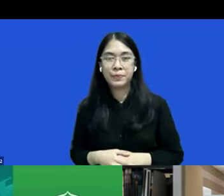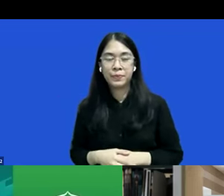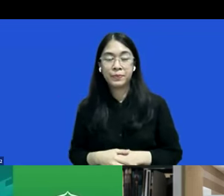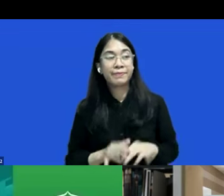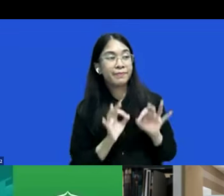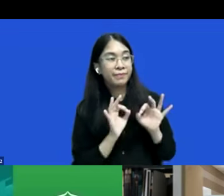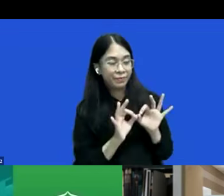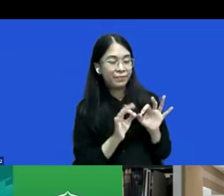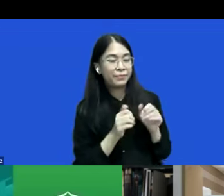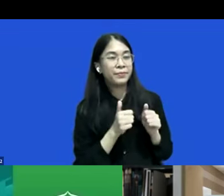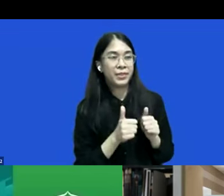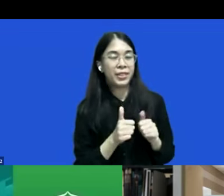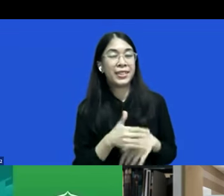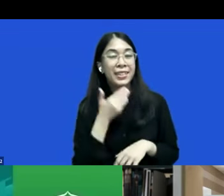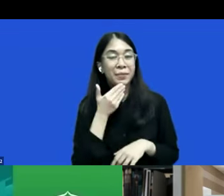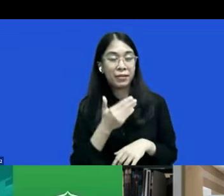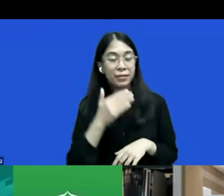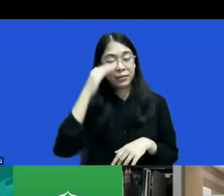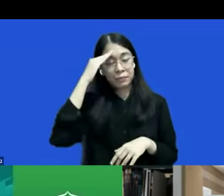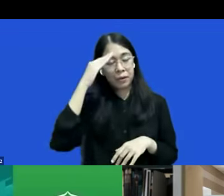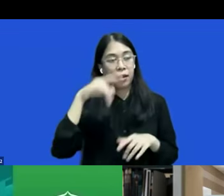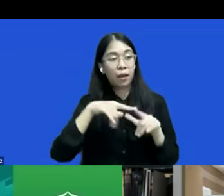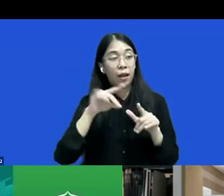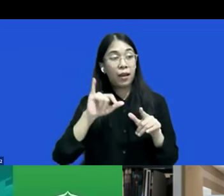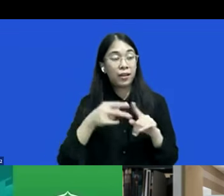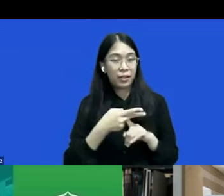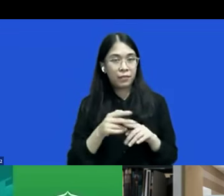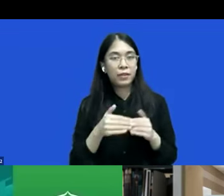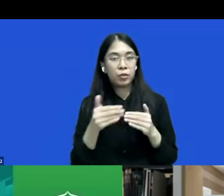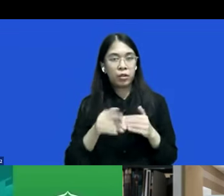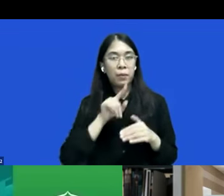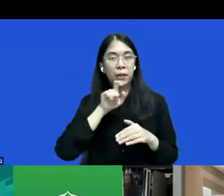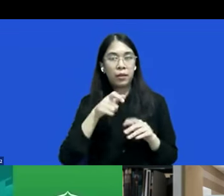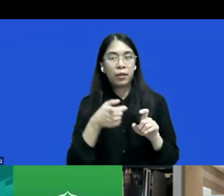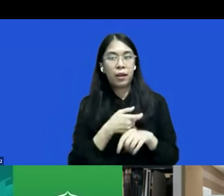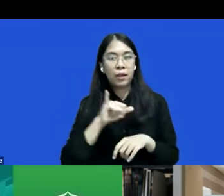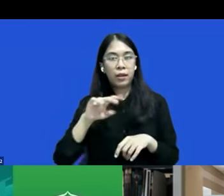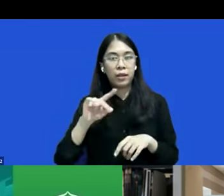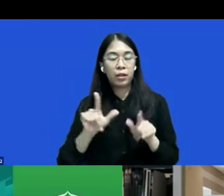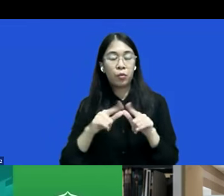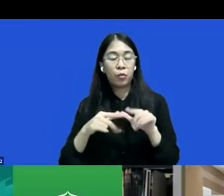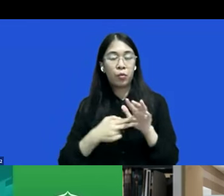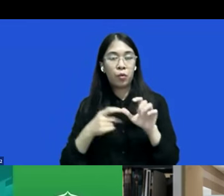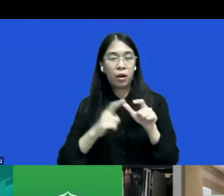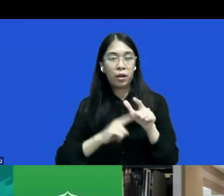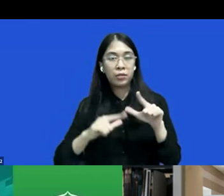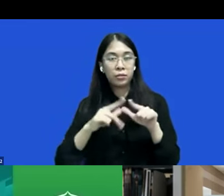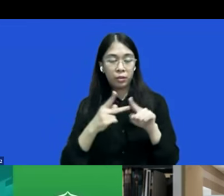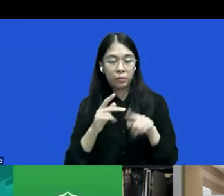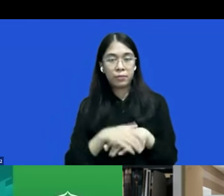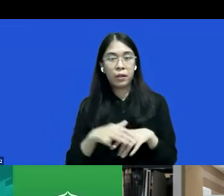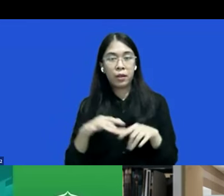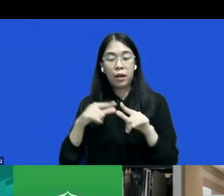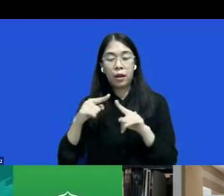Oke, baik. Makasih Bang Arief. Selanjutnya ini ada pertanyaan dari Irwan Syah. Secara aplikatif